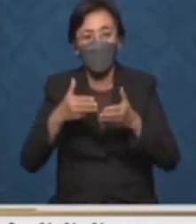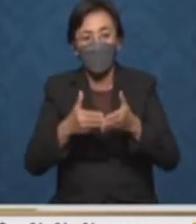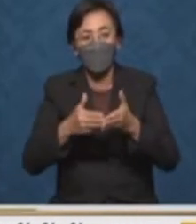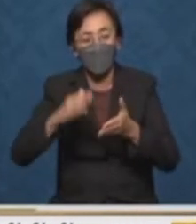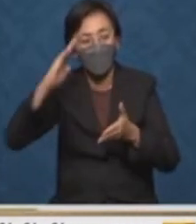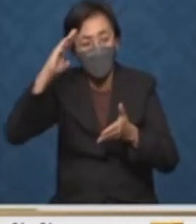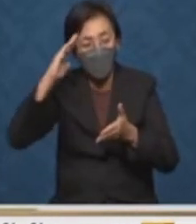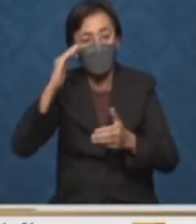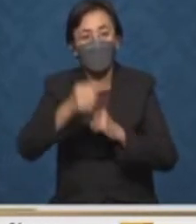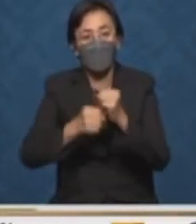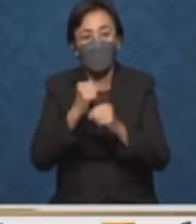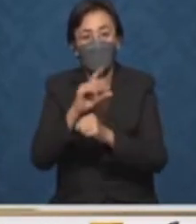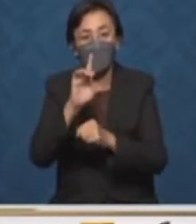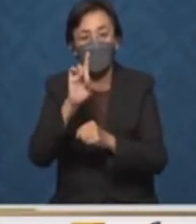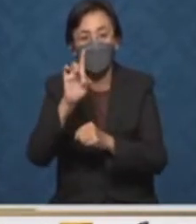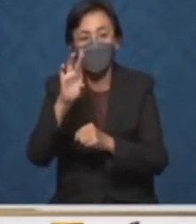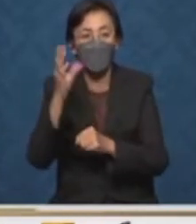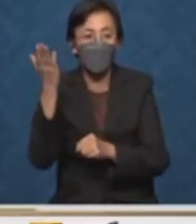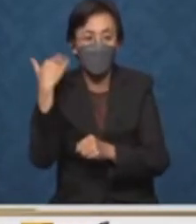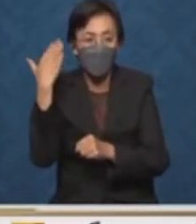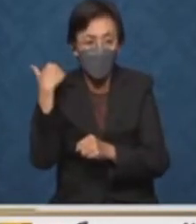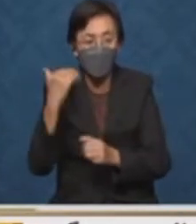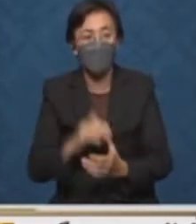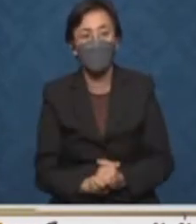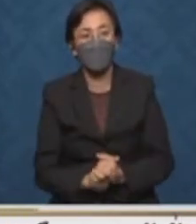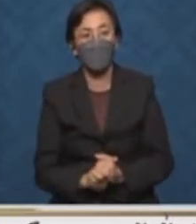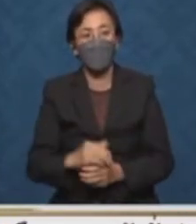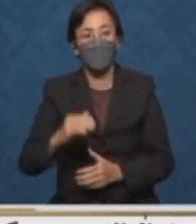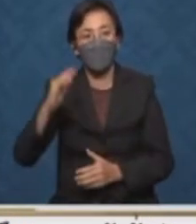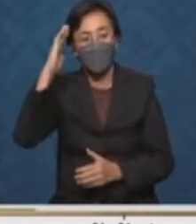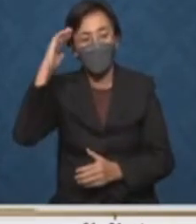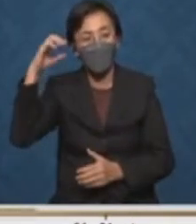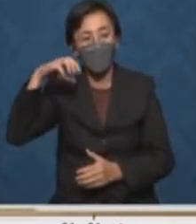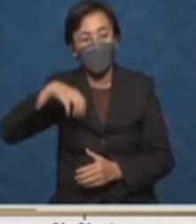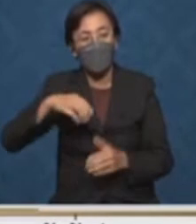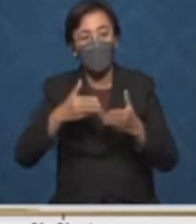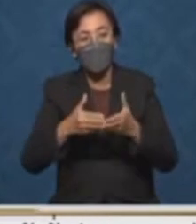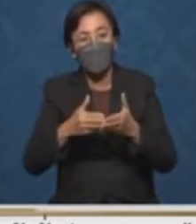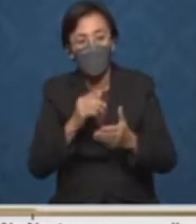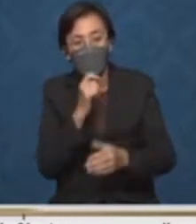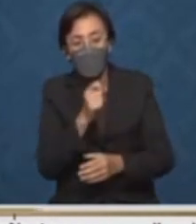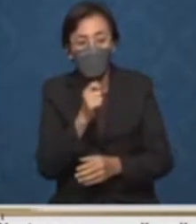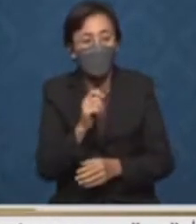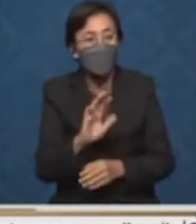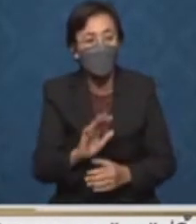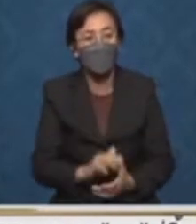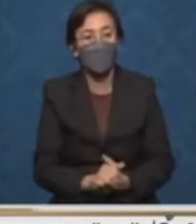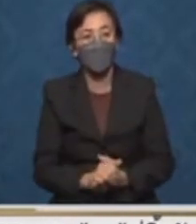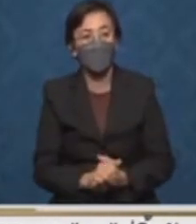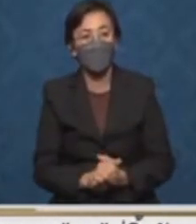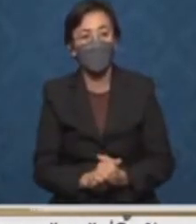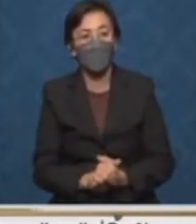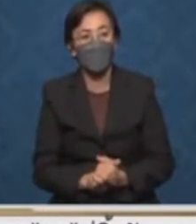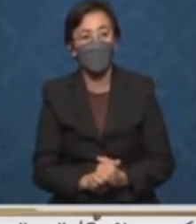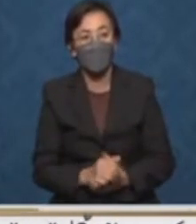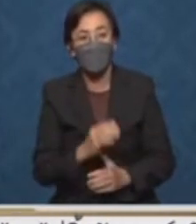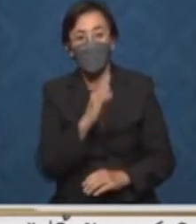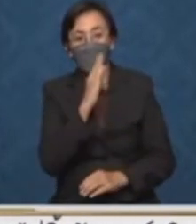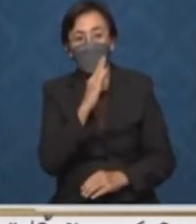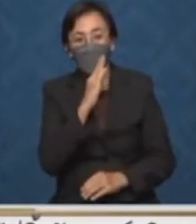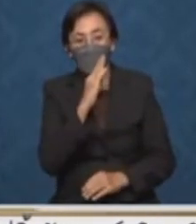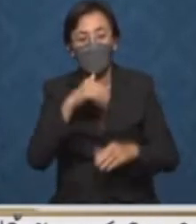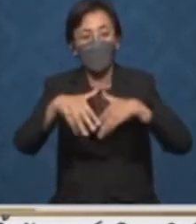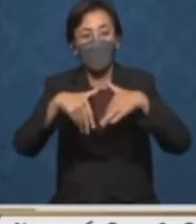ปีครับกองทัพเรือไม่เคยพูดเท็จกับสาธารณชนครับกองทัพเรือไม่เคยพูดเท็จกับประชาช